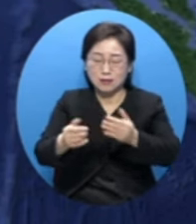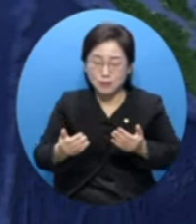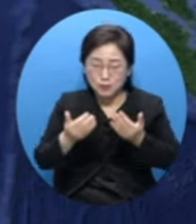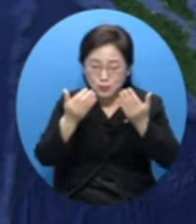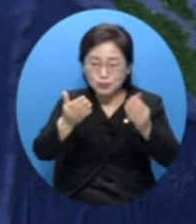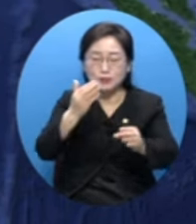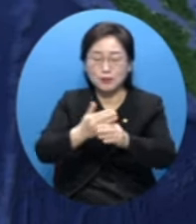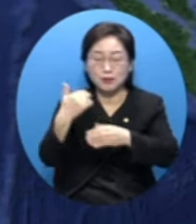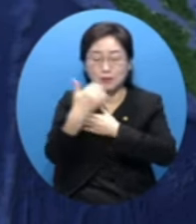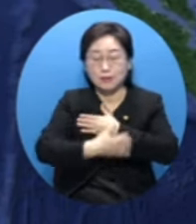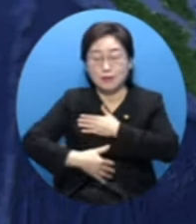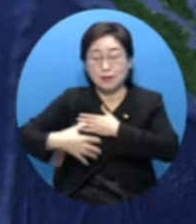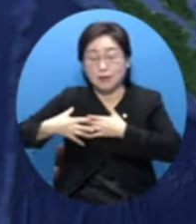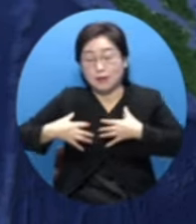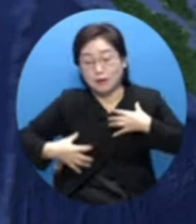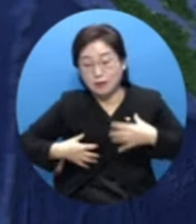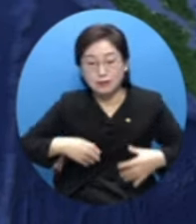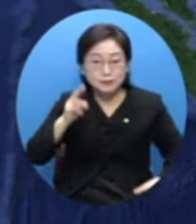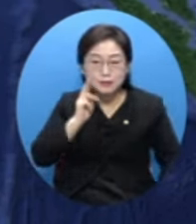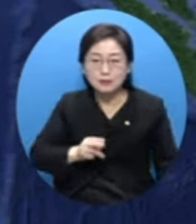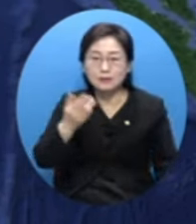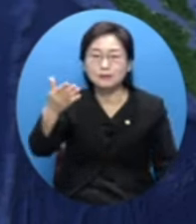온몸의 통증이 너무 심했지만은